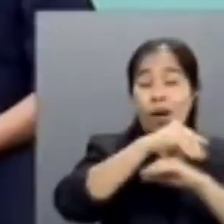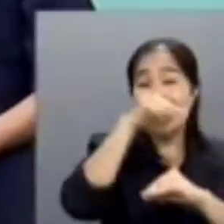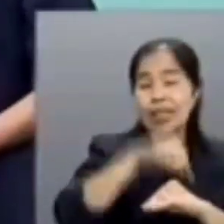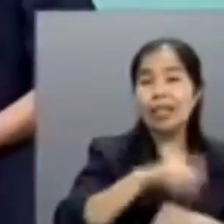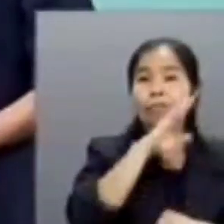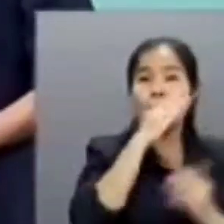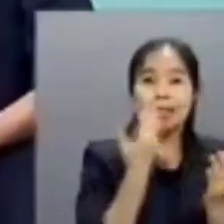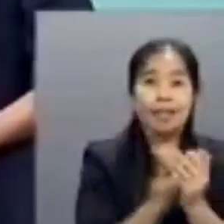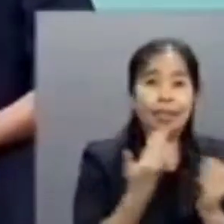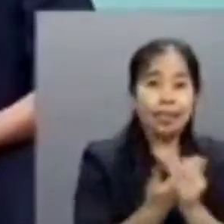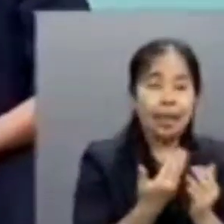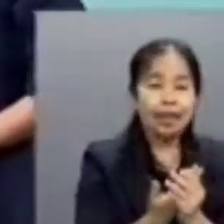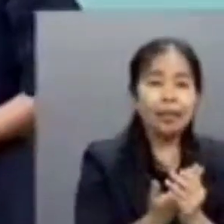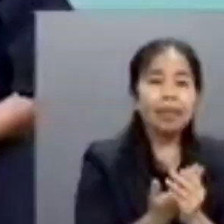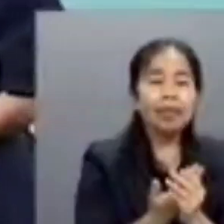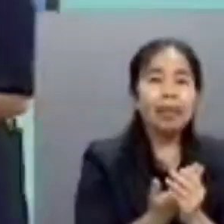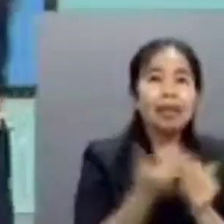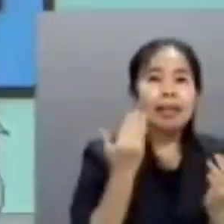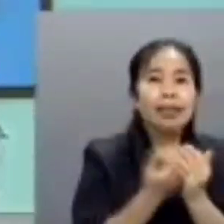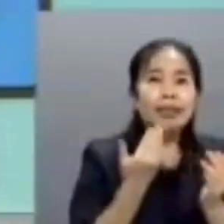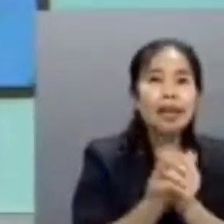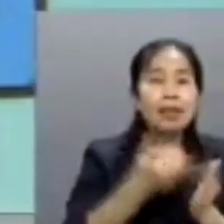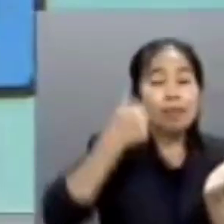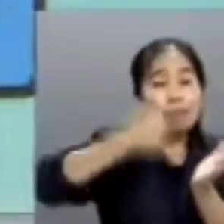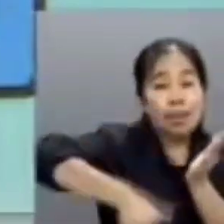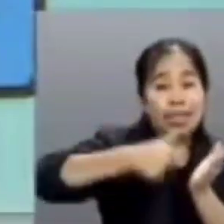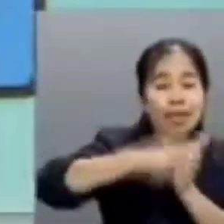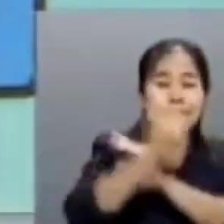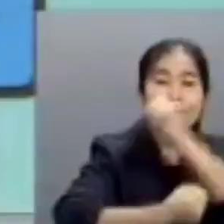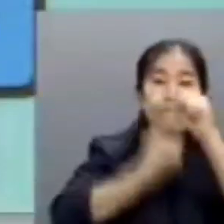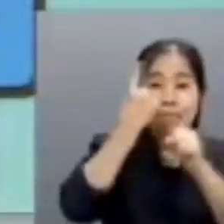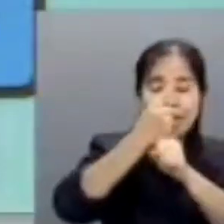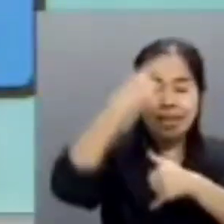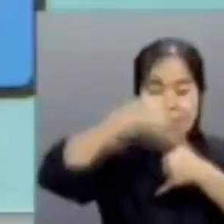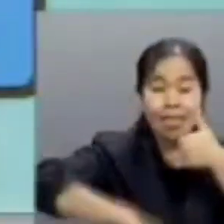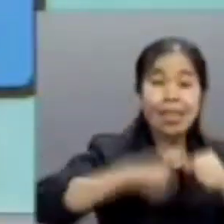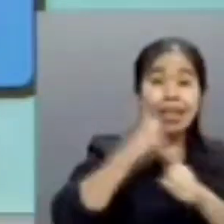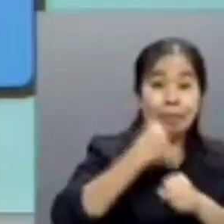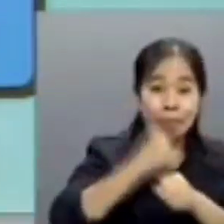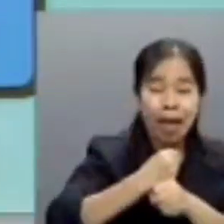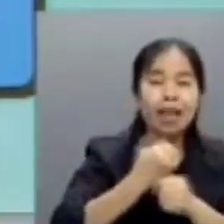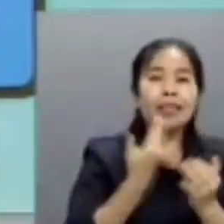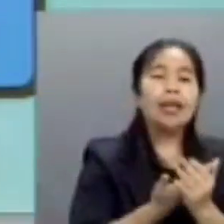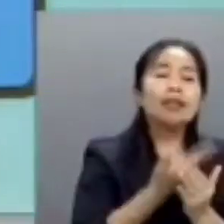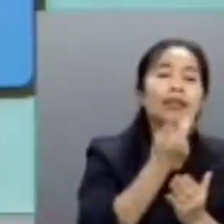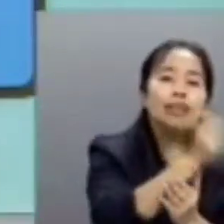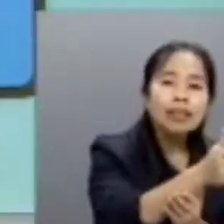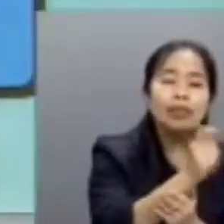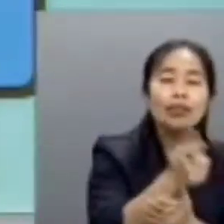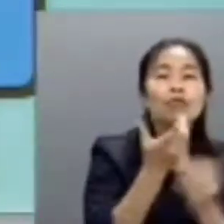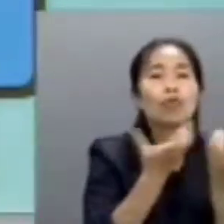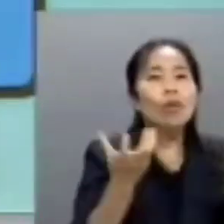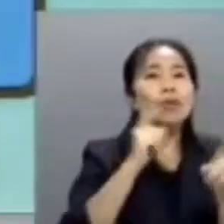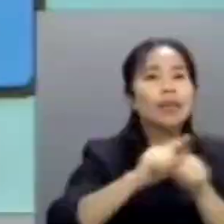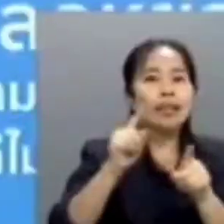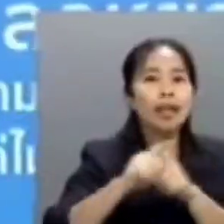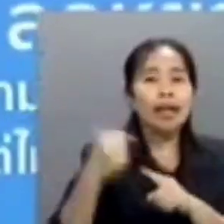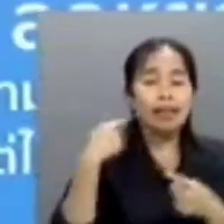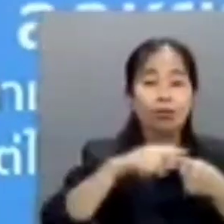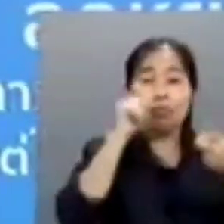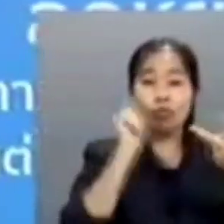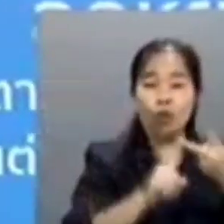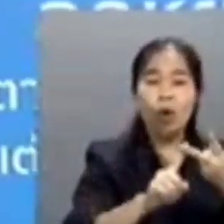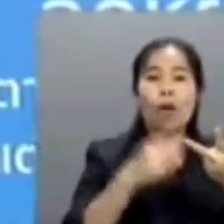วันที่ 31ธันวาคม2553ก่อนที่จะตัดสินใจ Shopเพื่อให้ได้คืนภาษีอยากให้ลองพิจารณา